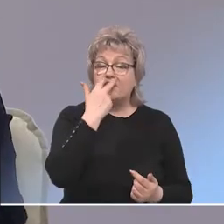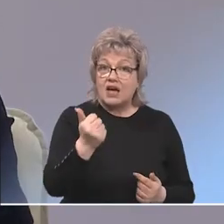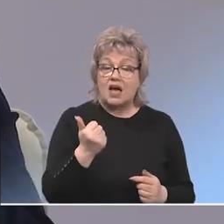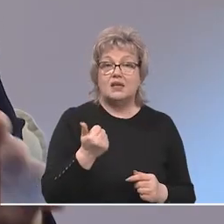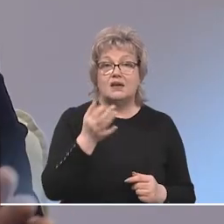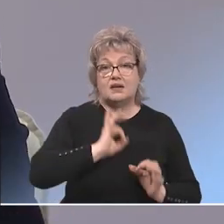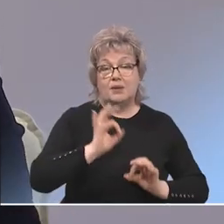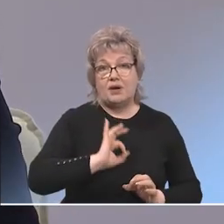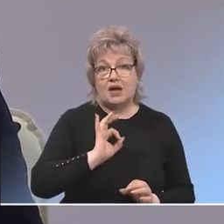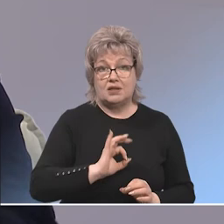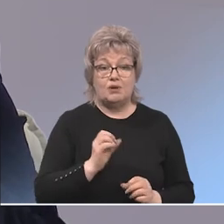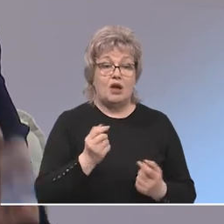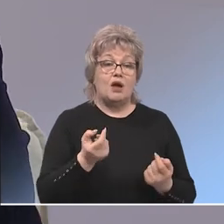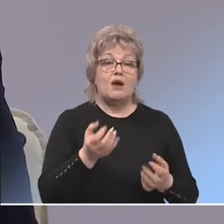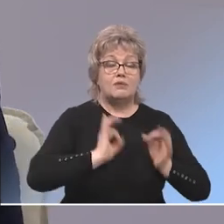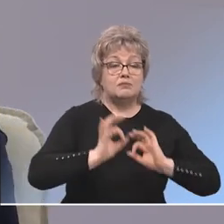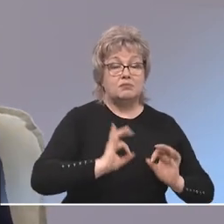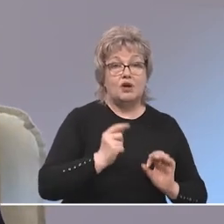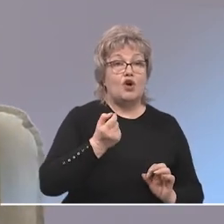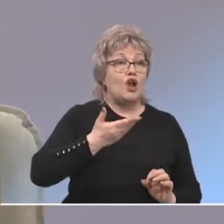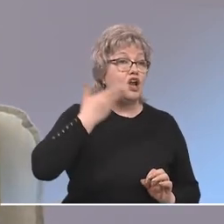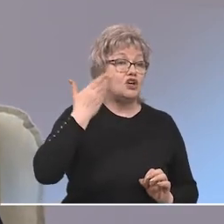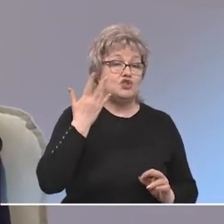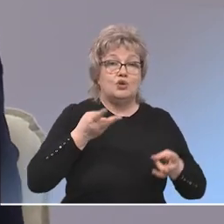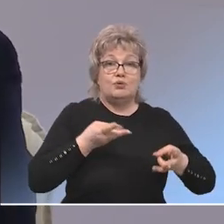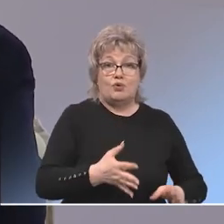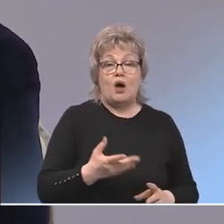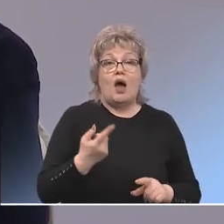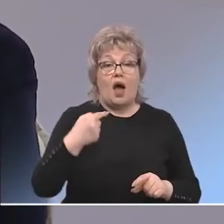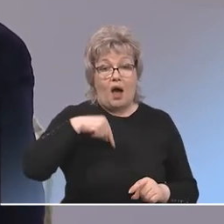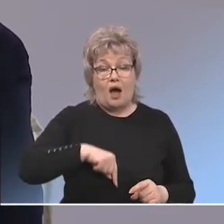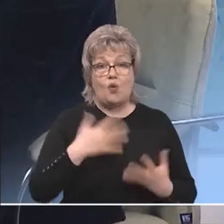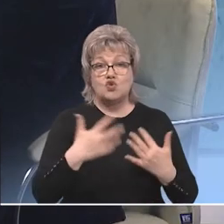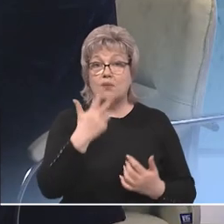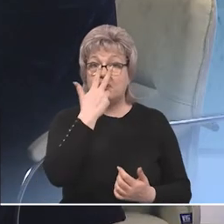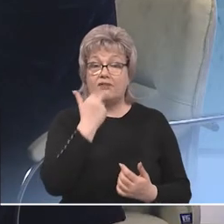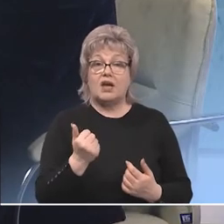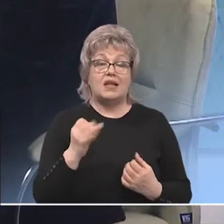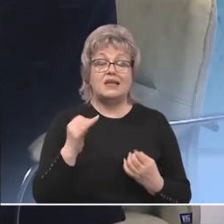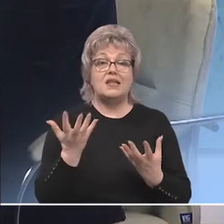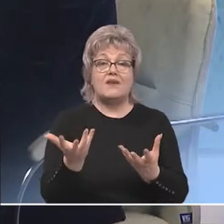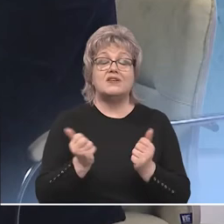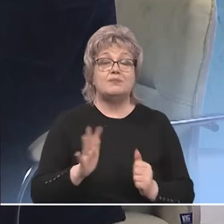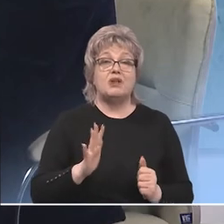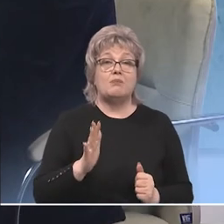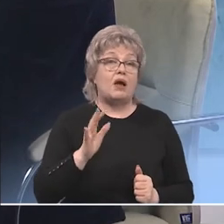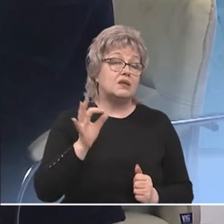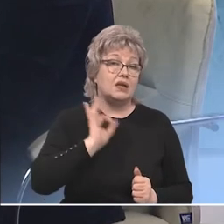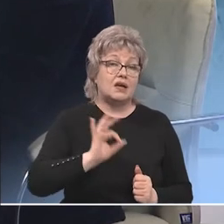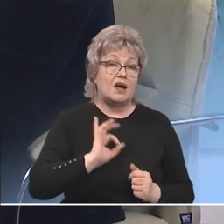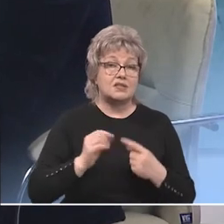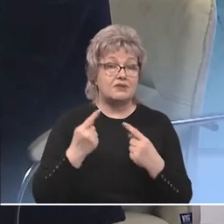чуть-чуть ввел, как бы, да, так скажем, чуть полегче, и да, все. И, да. Как бы, ну, то есть, и прекращаешь. У них такая особенность у микобактерий